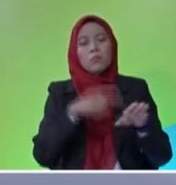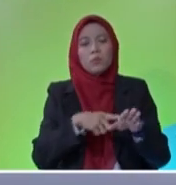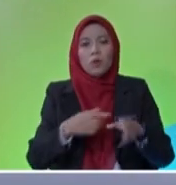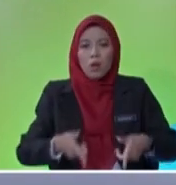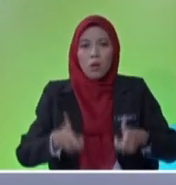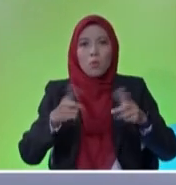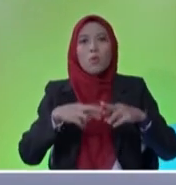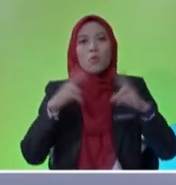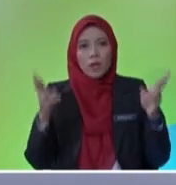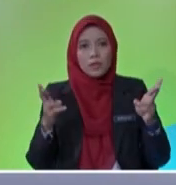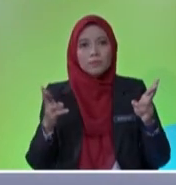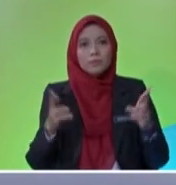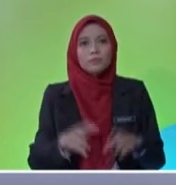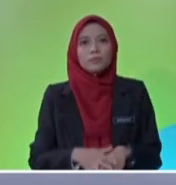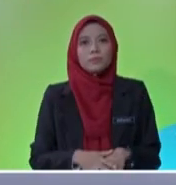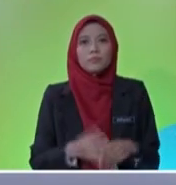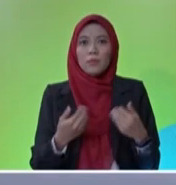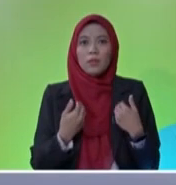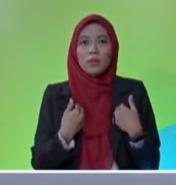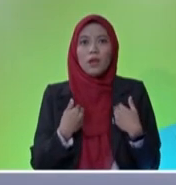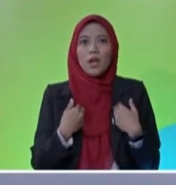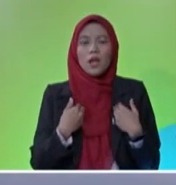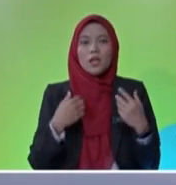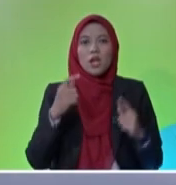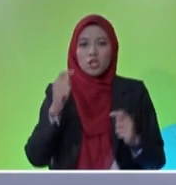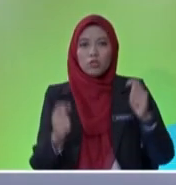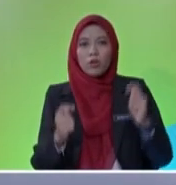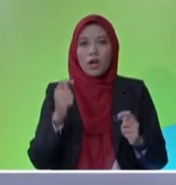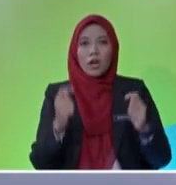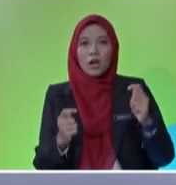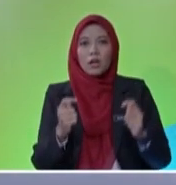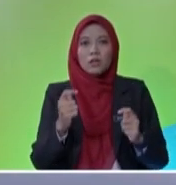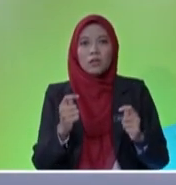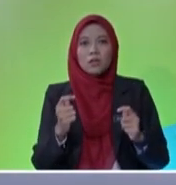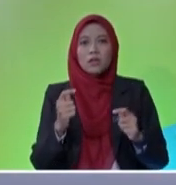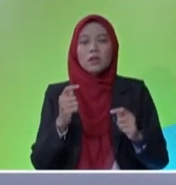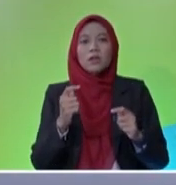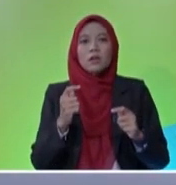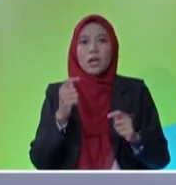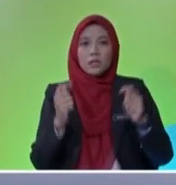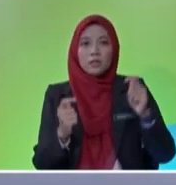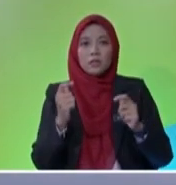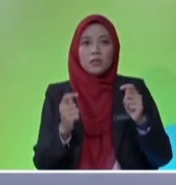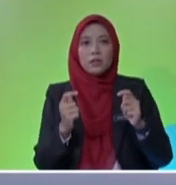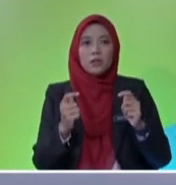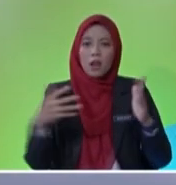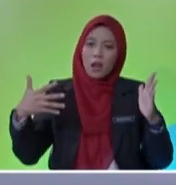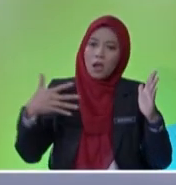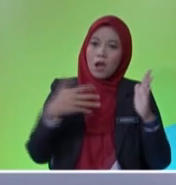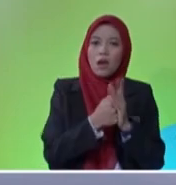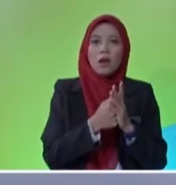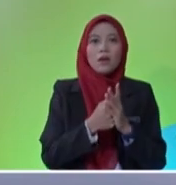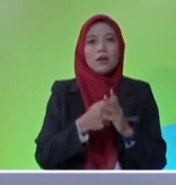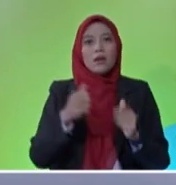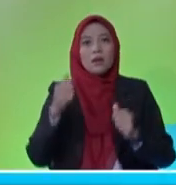kejadian dipercayai berlaku selepas sebuah trailer dari arah Kuala Lumpur menuju kekuatan hilang kawalan lalu merempuh kendaraan